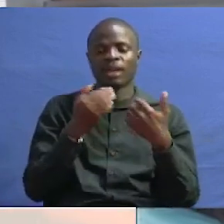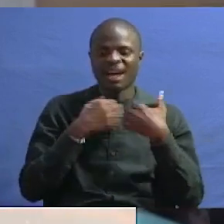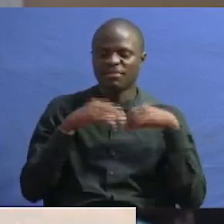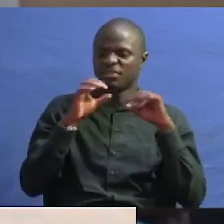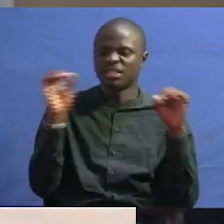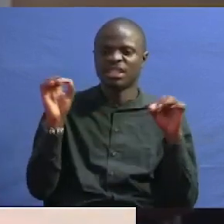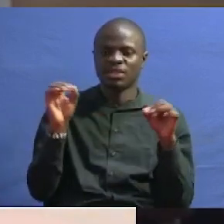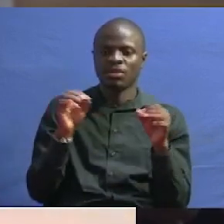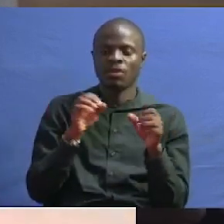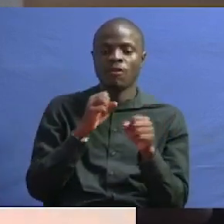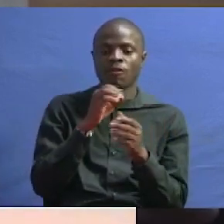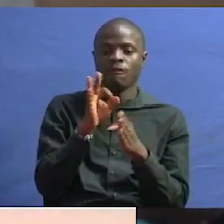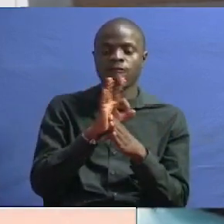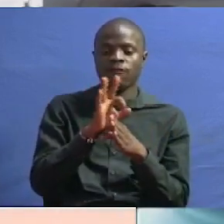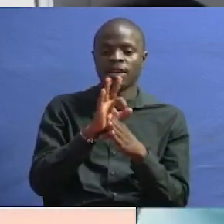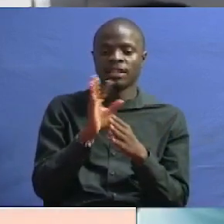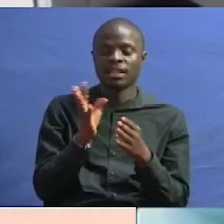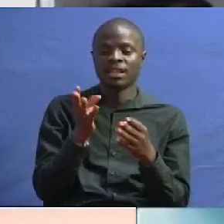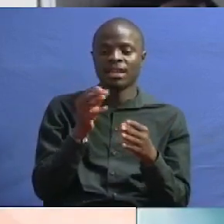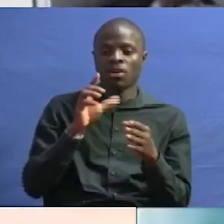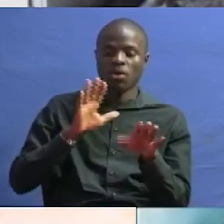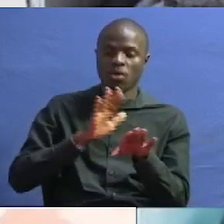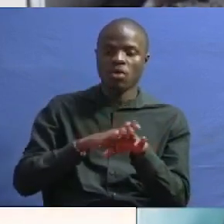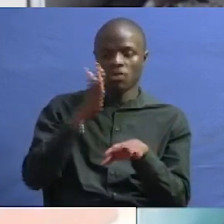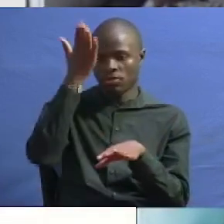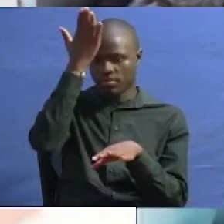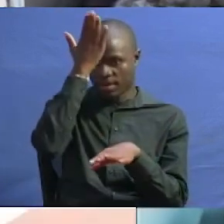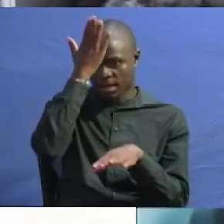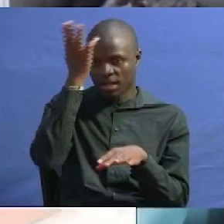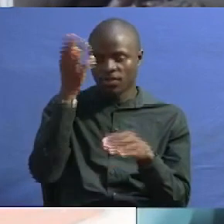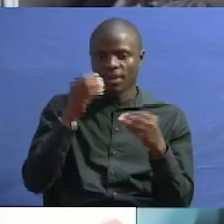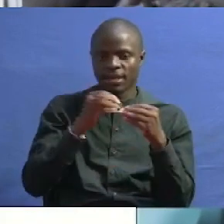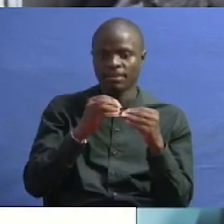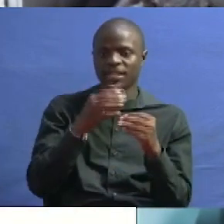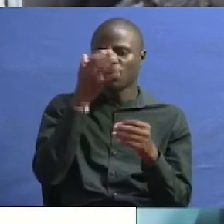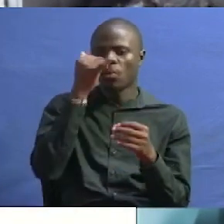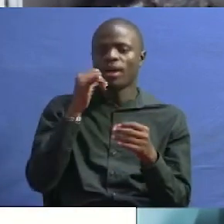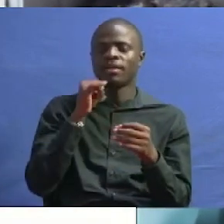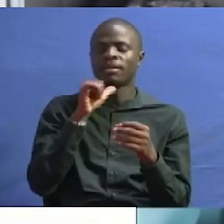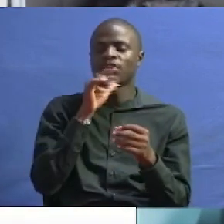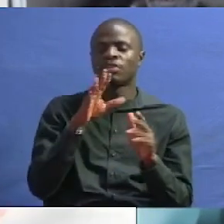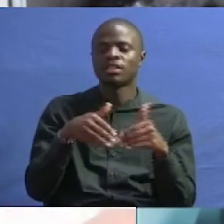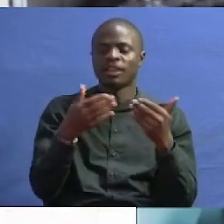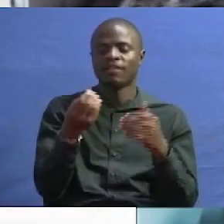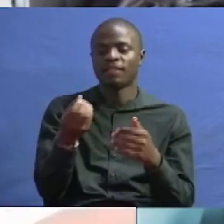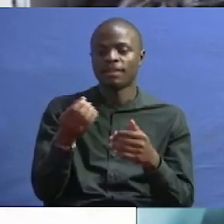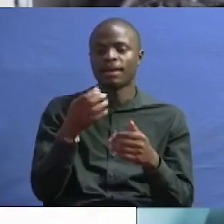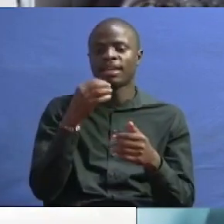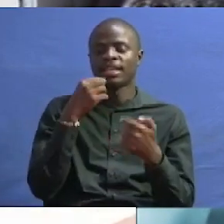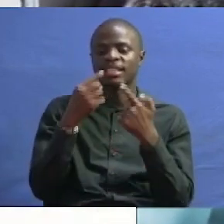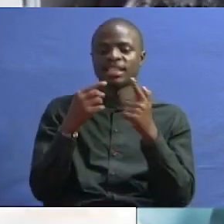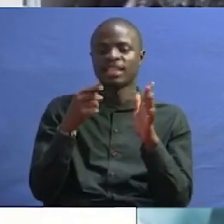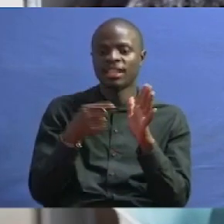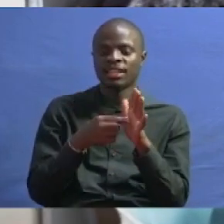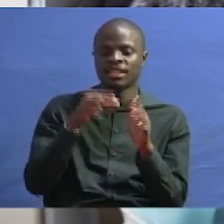nini? On Monday, nilikuwa kwa meeting, nikauliza my dean, why am I not getting the competition? Aliniambia, that's